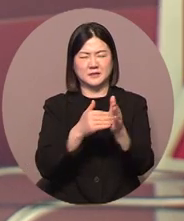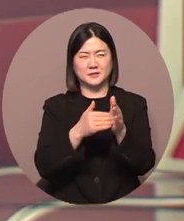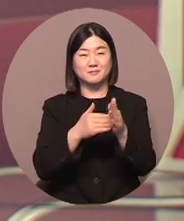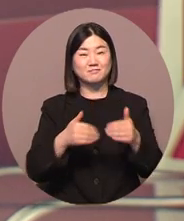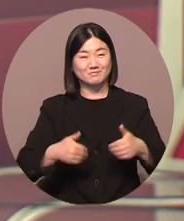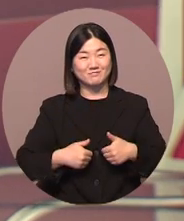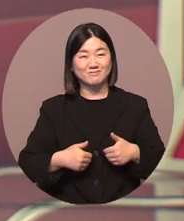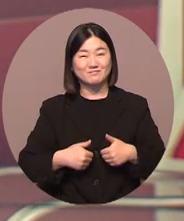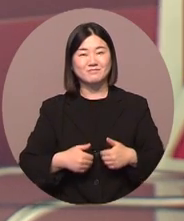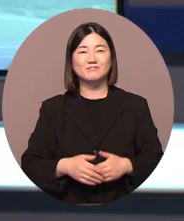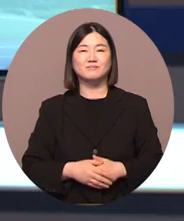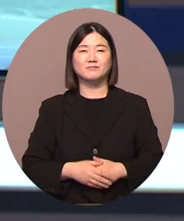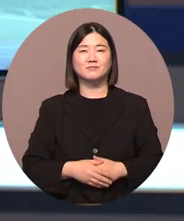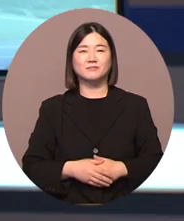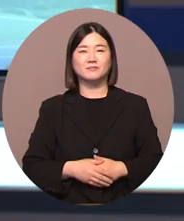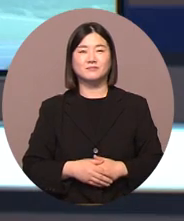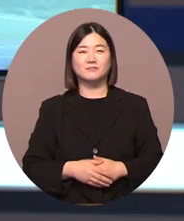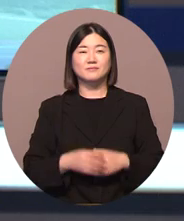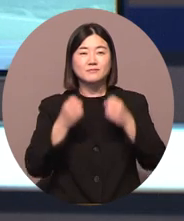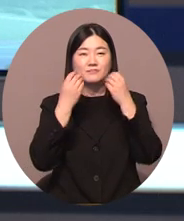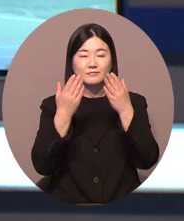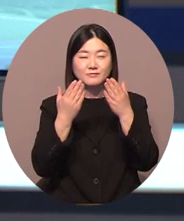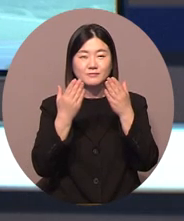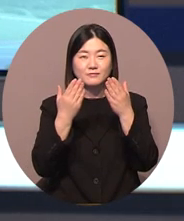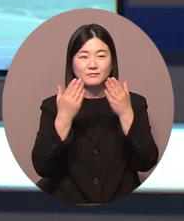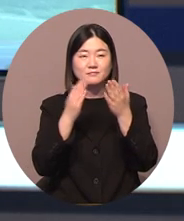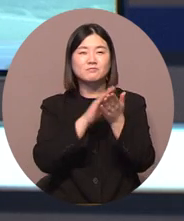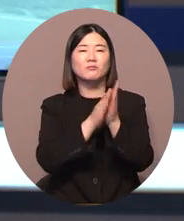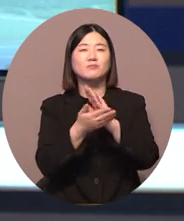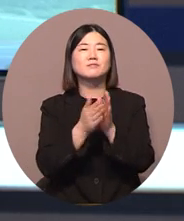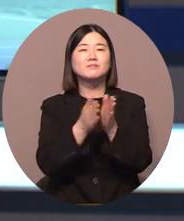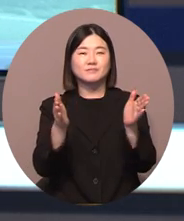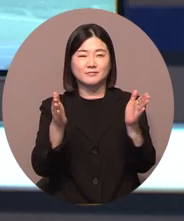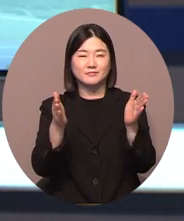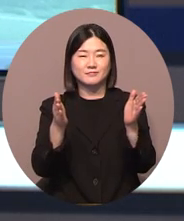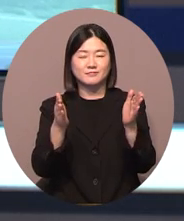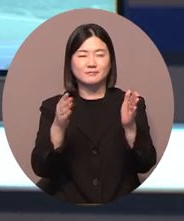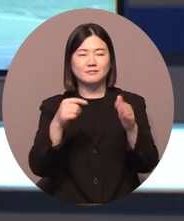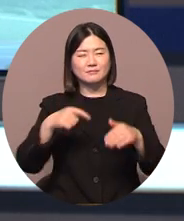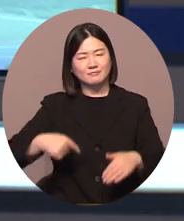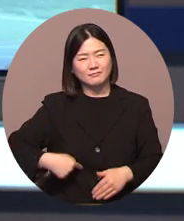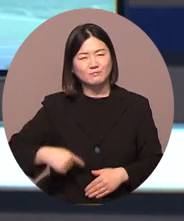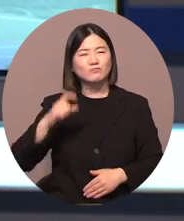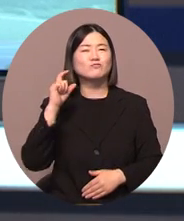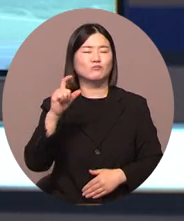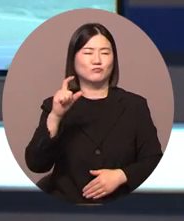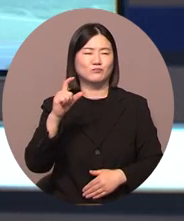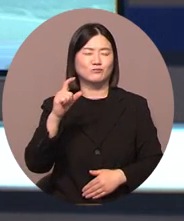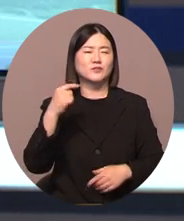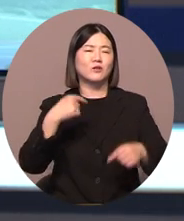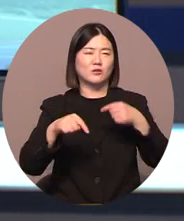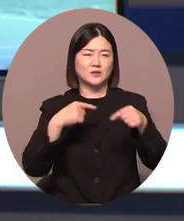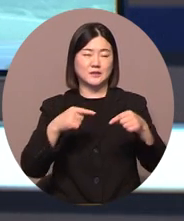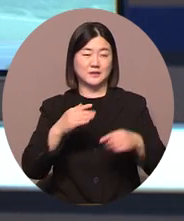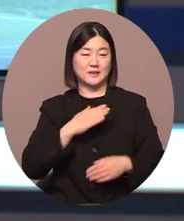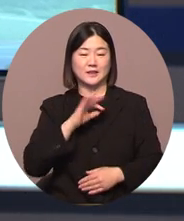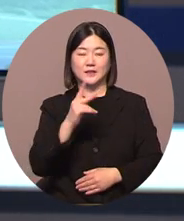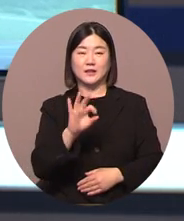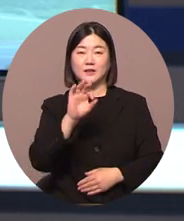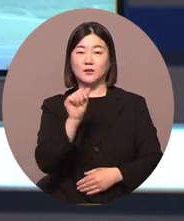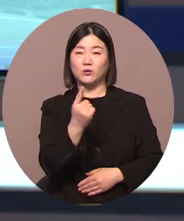하지 않겠습니까 새로운 변화의 시작 양심과 뚝심의 정치 저